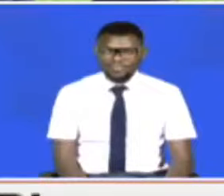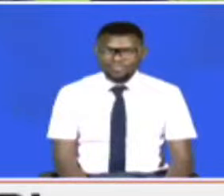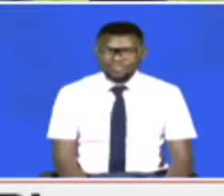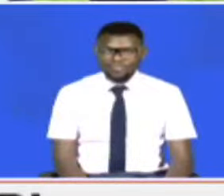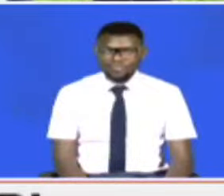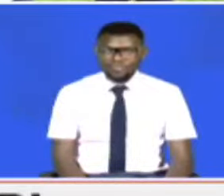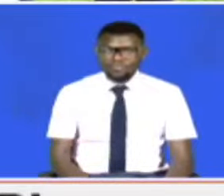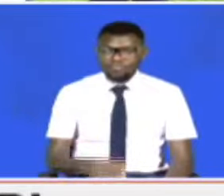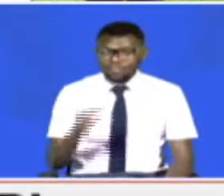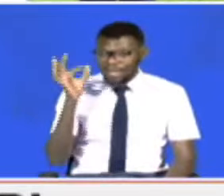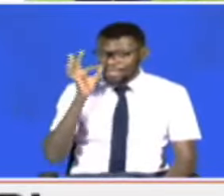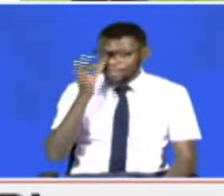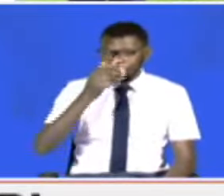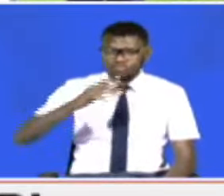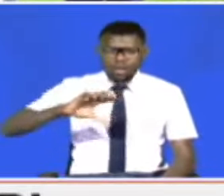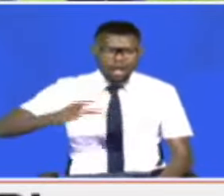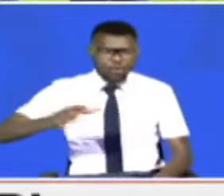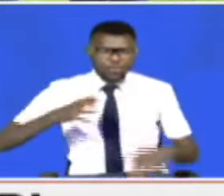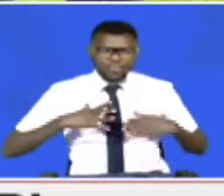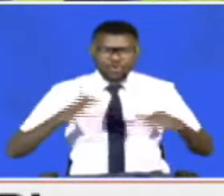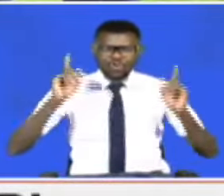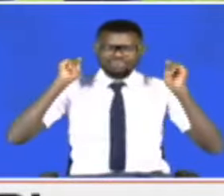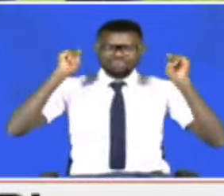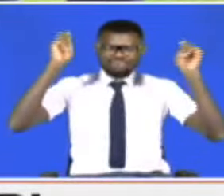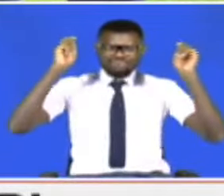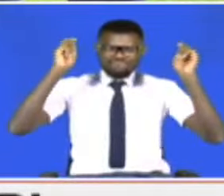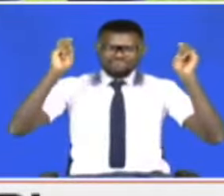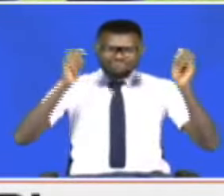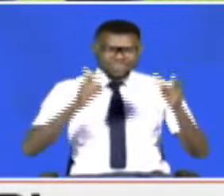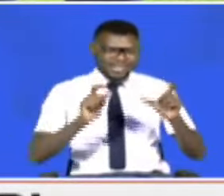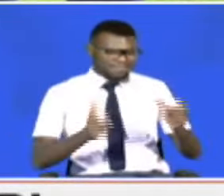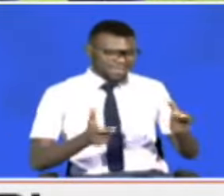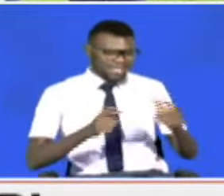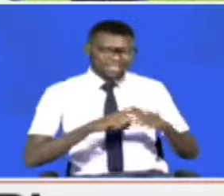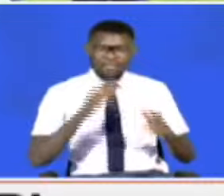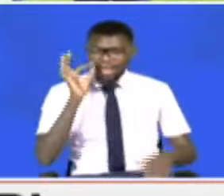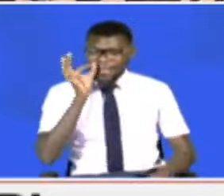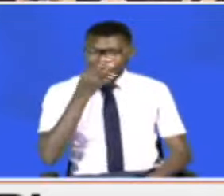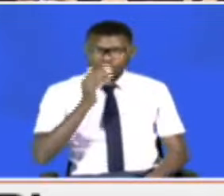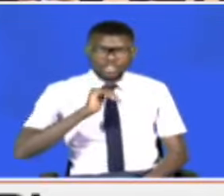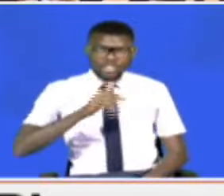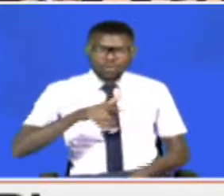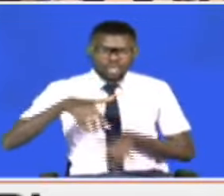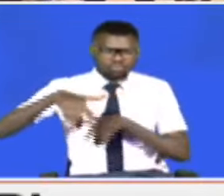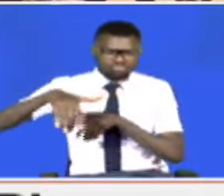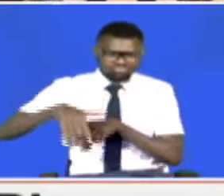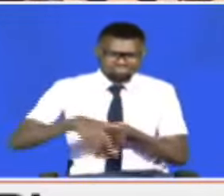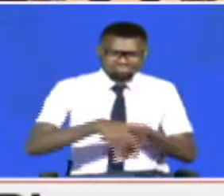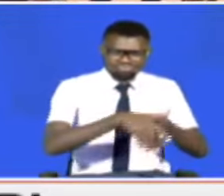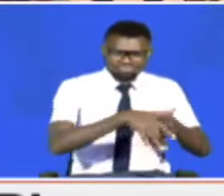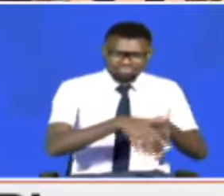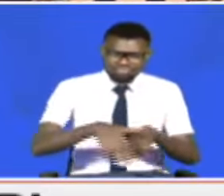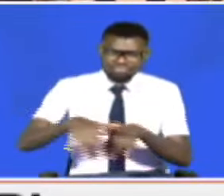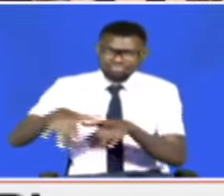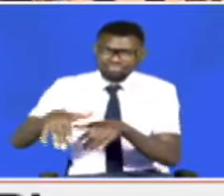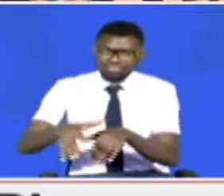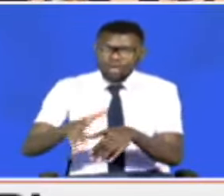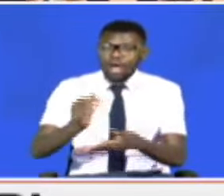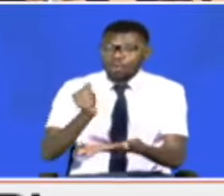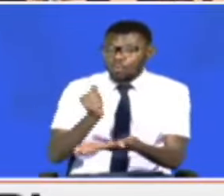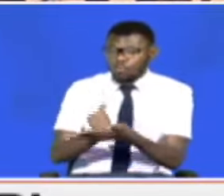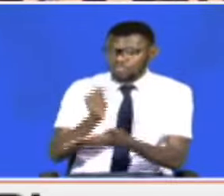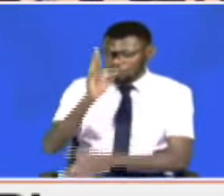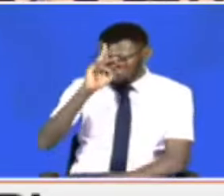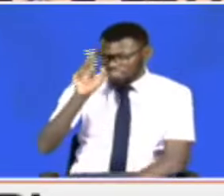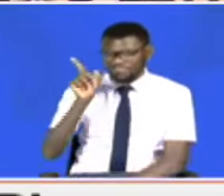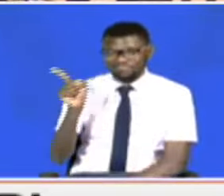Katika kaunti ya Nyeri, wanahabari walianza maandamano yao katikati ya mji wa Nyeri na kutembea wakielekea katika makao makuu ya ofisi za polisi